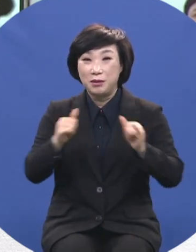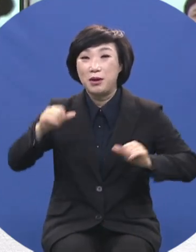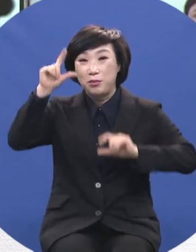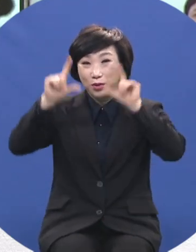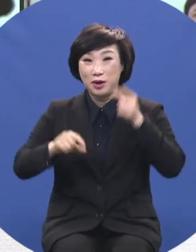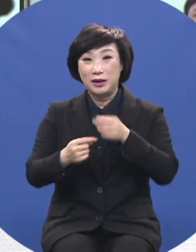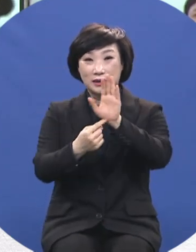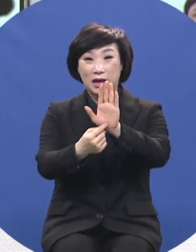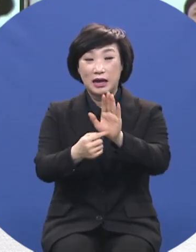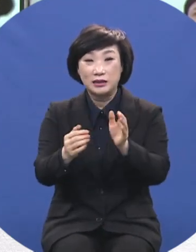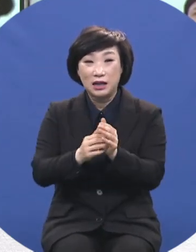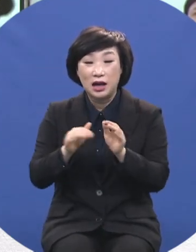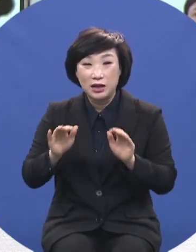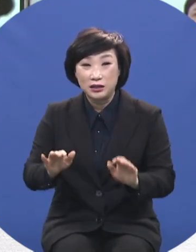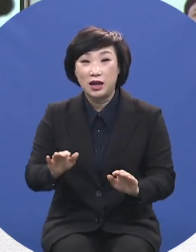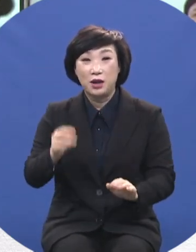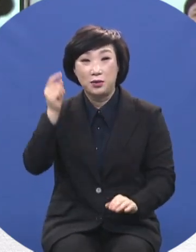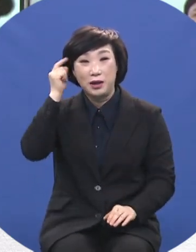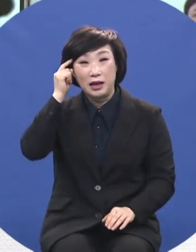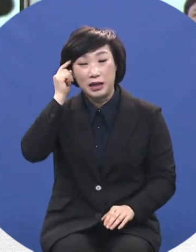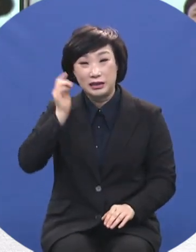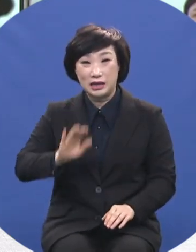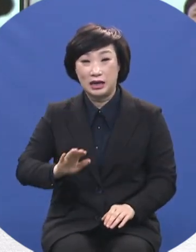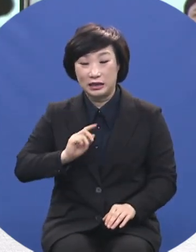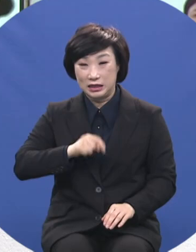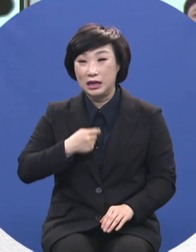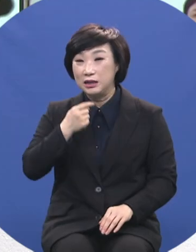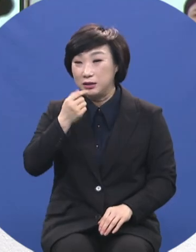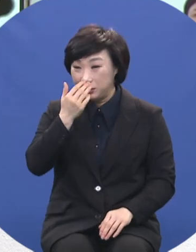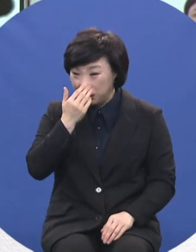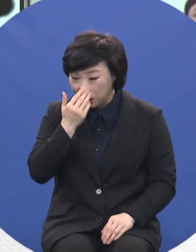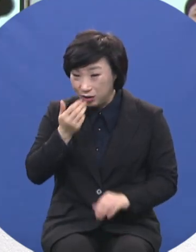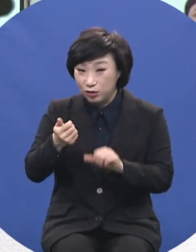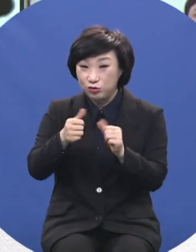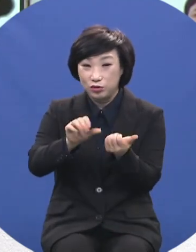사람의 모양으로 나타나셨음에 자기를 낮추시고